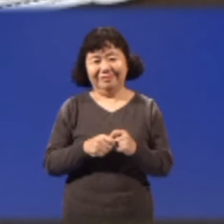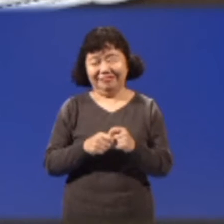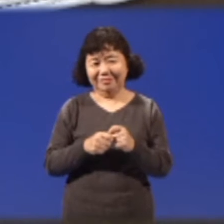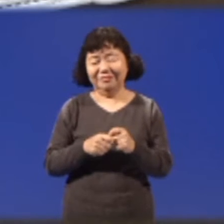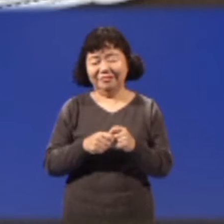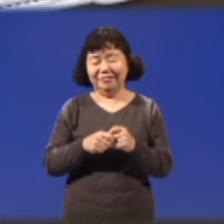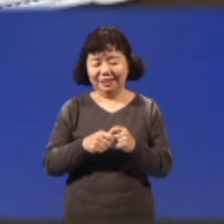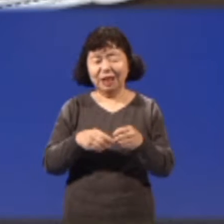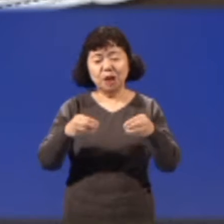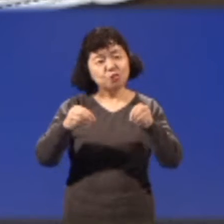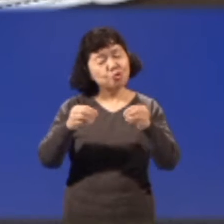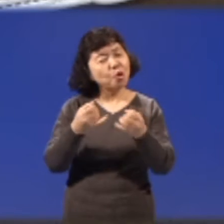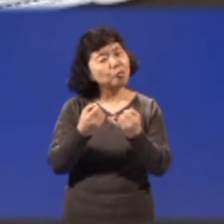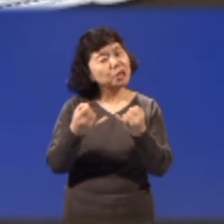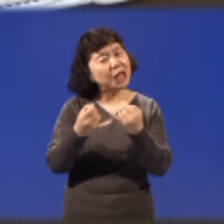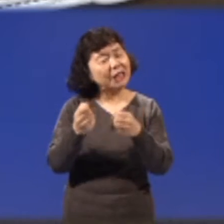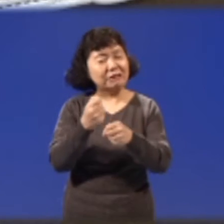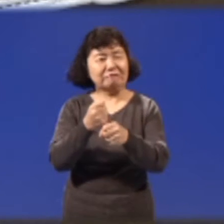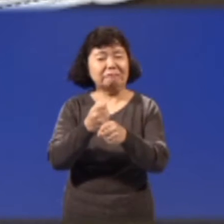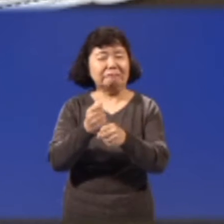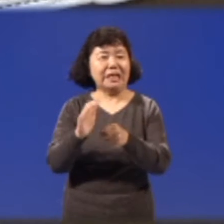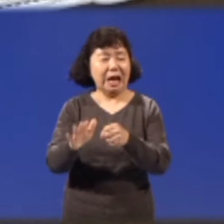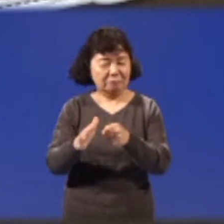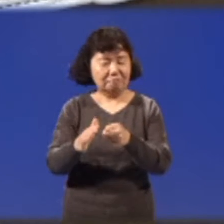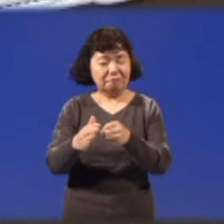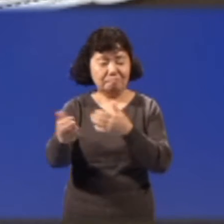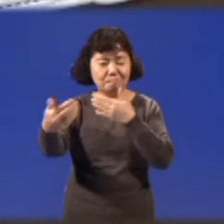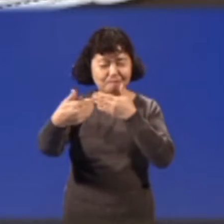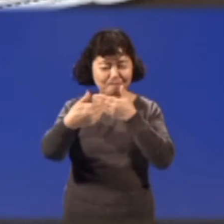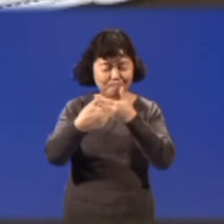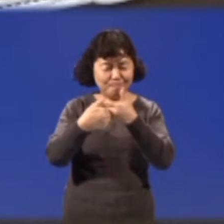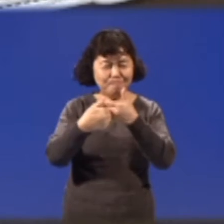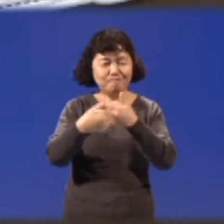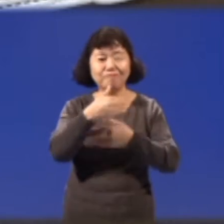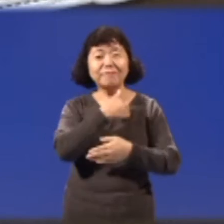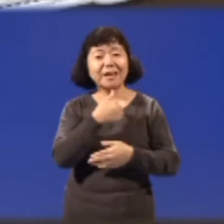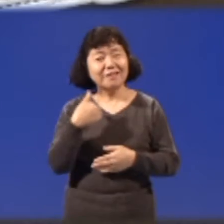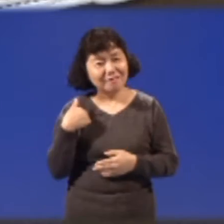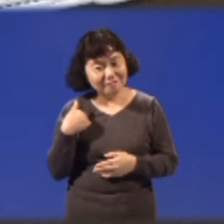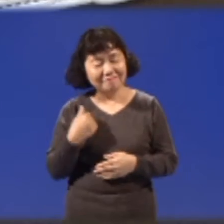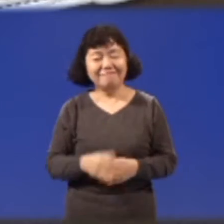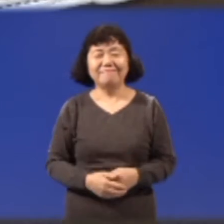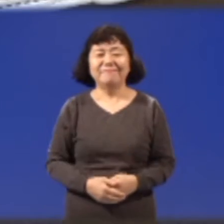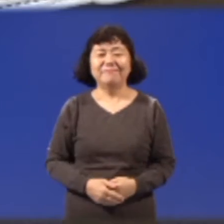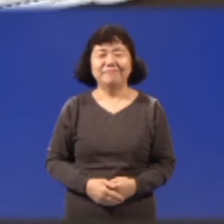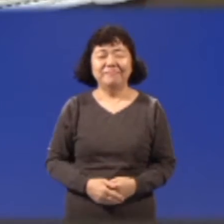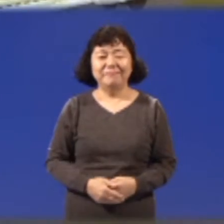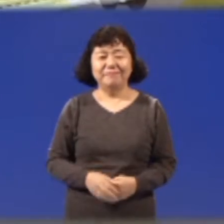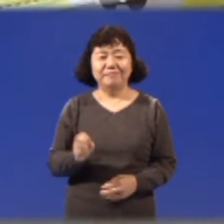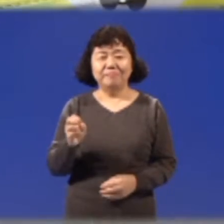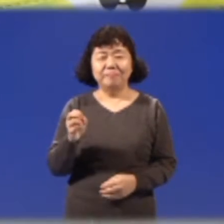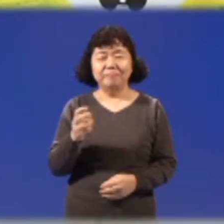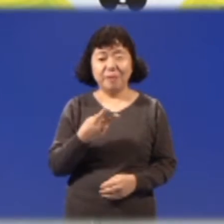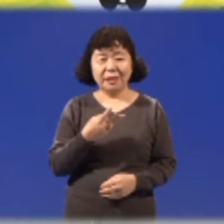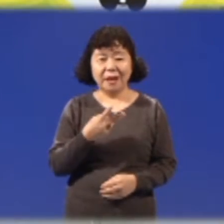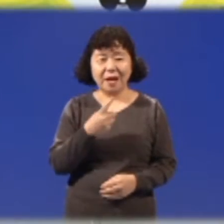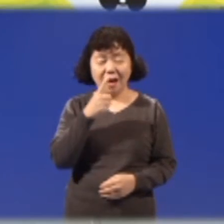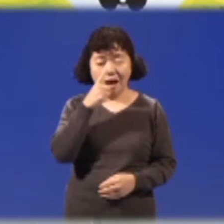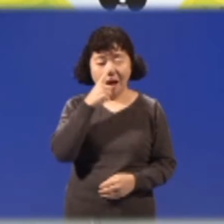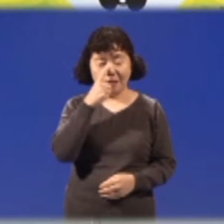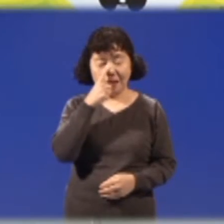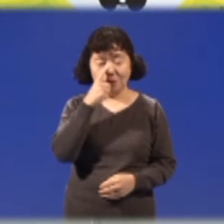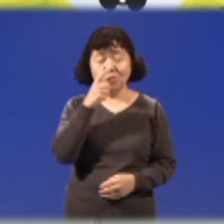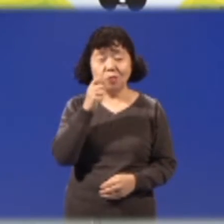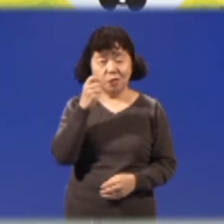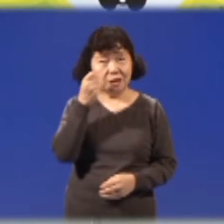しているもので、外からの異物侵入の防御効果が高いのが特徴です。 はい。 また鼻